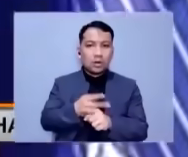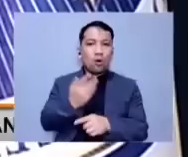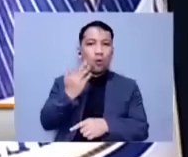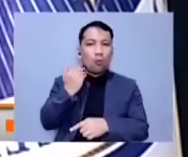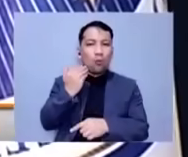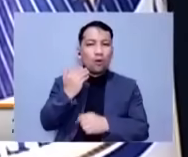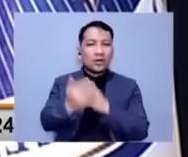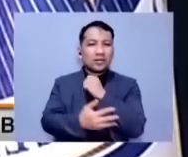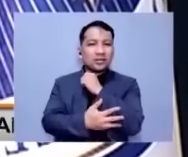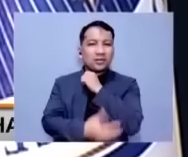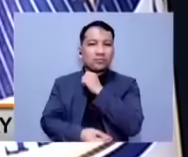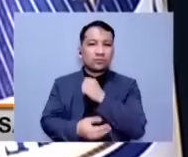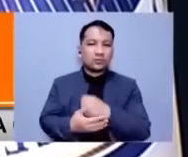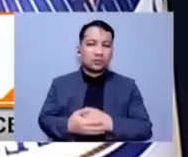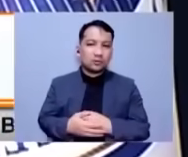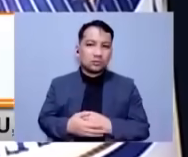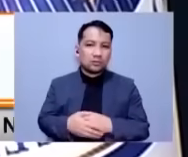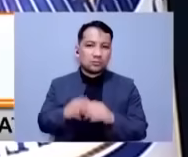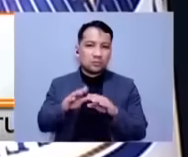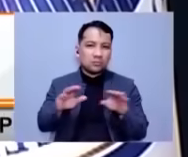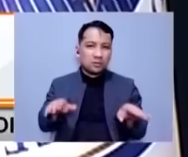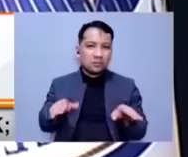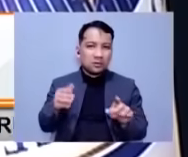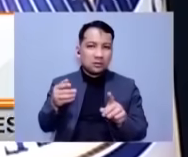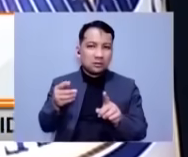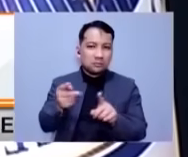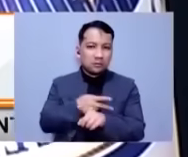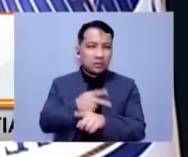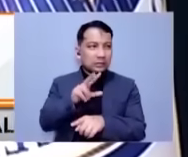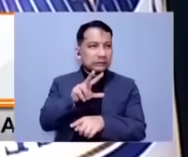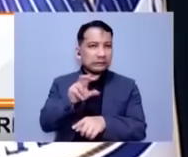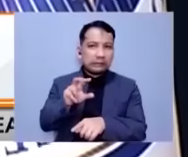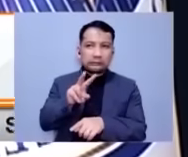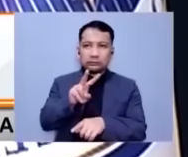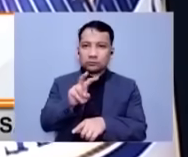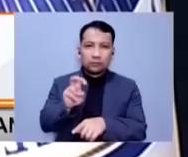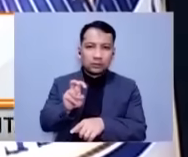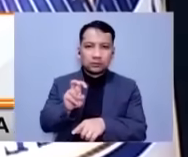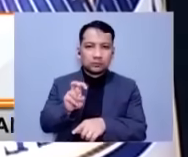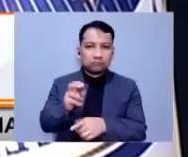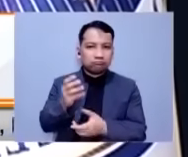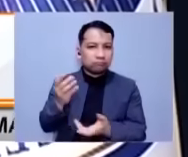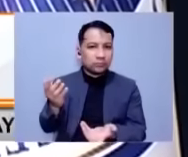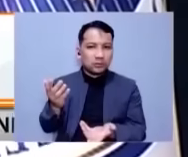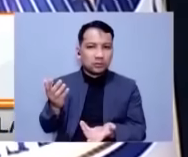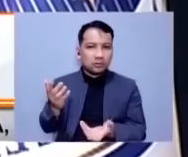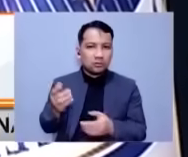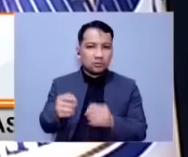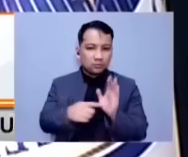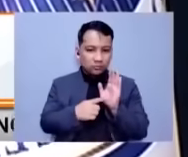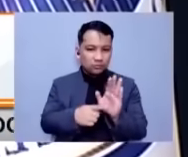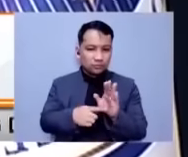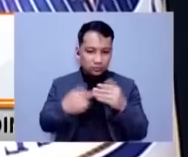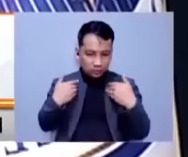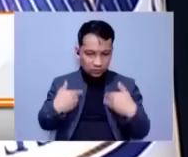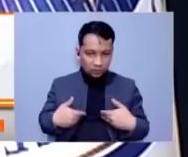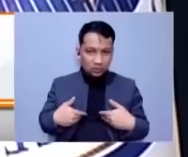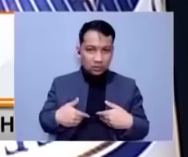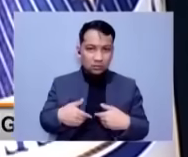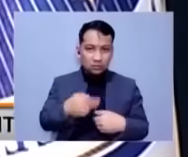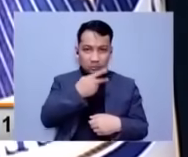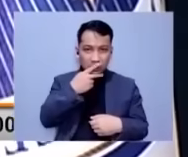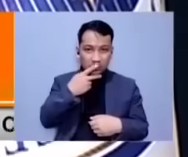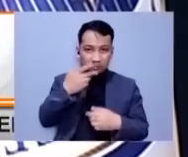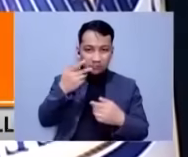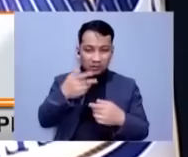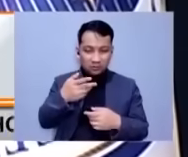kahirapan. Kumahagat na yung mga victims, mga 300, 200, for just showing sisaem, showing nude pictures.